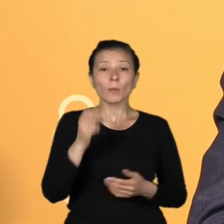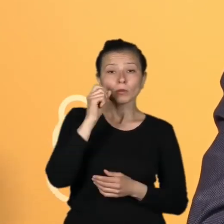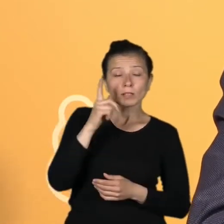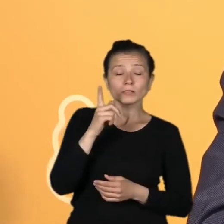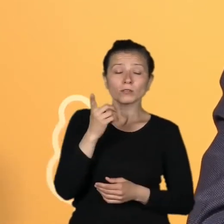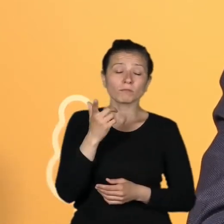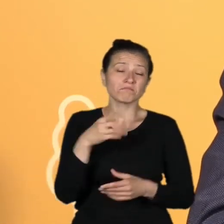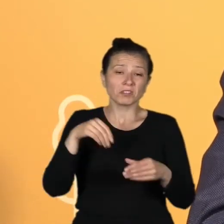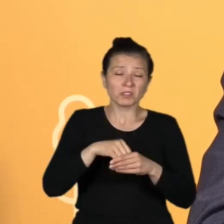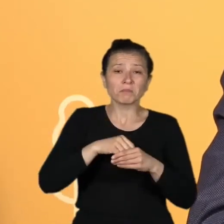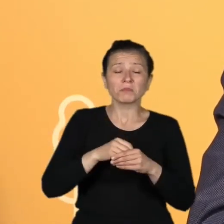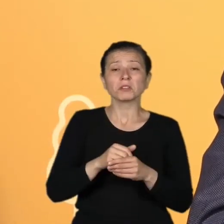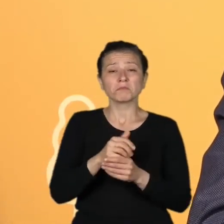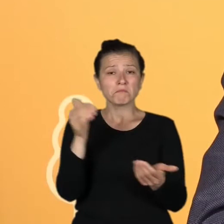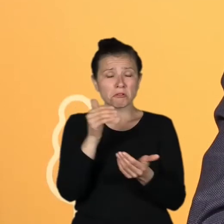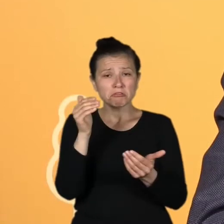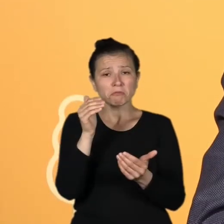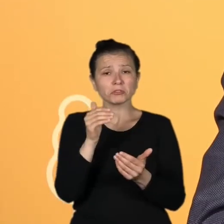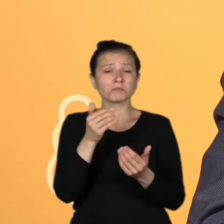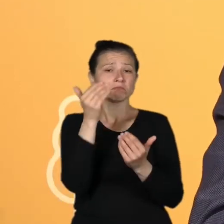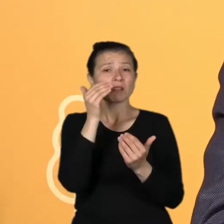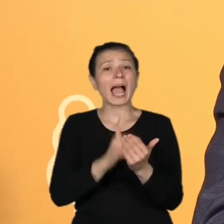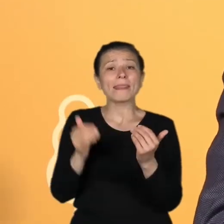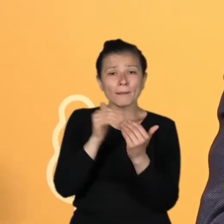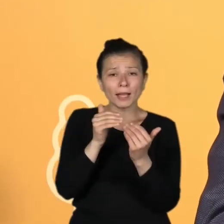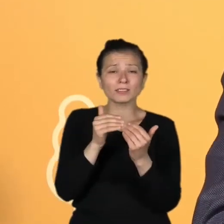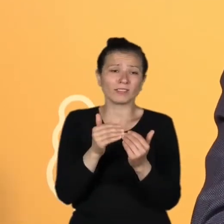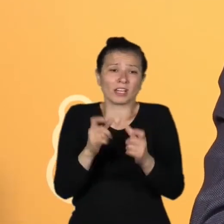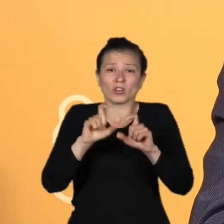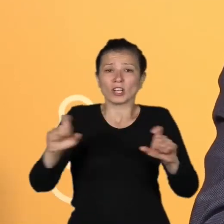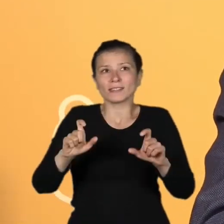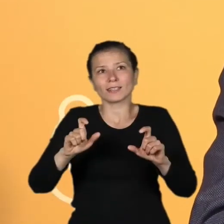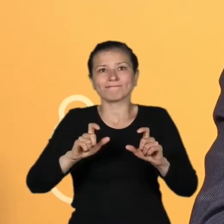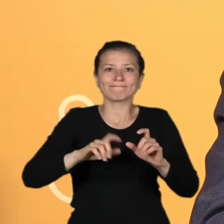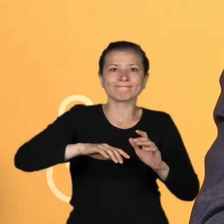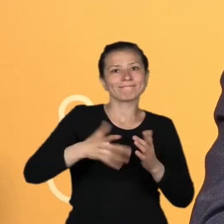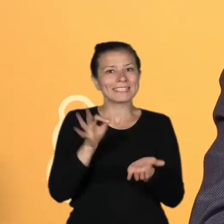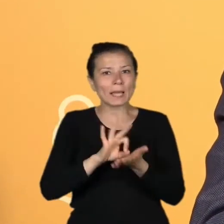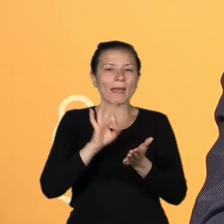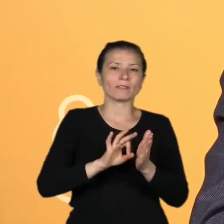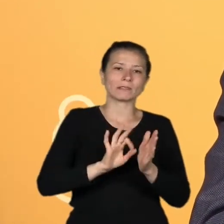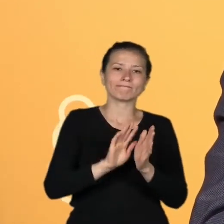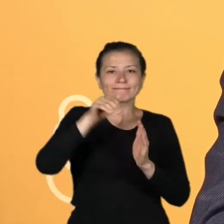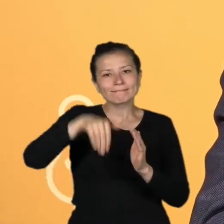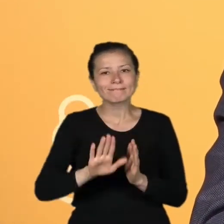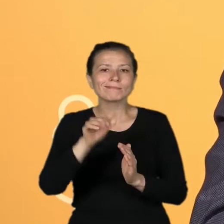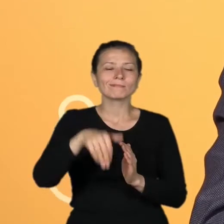zdolności adaptacji, to znaczy w tych tak zwanych płynnych czasach dzisiejszych, gdzie ta zmienność jest